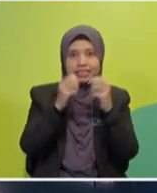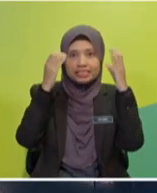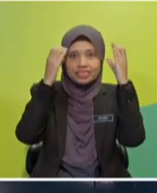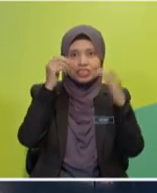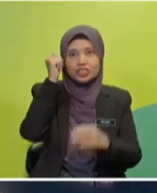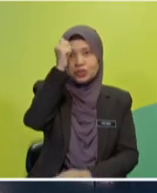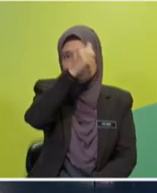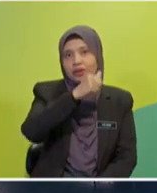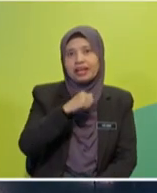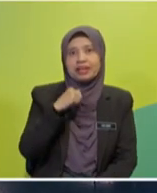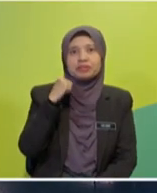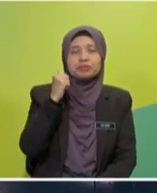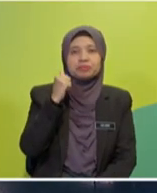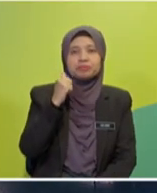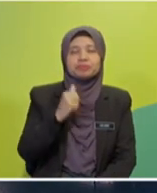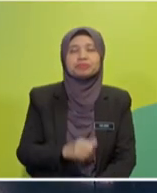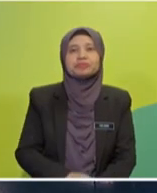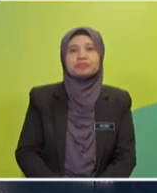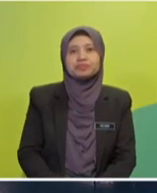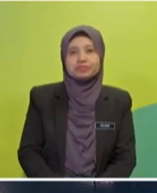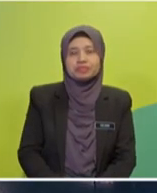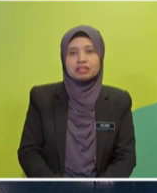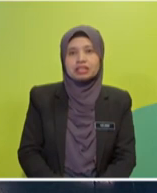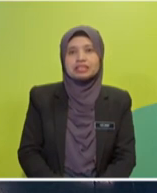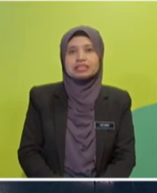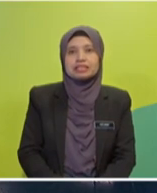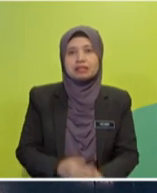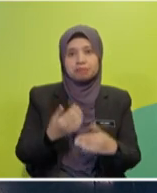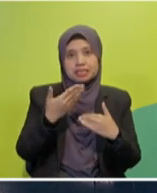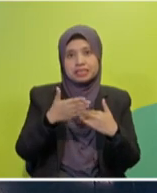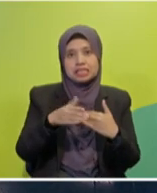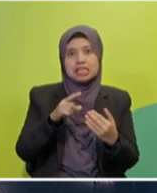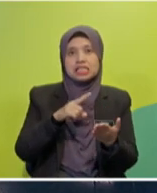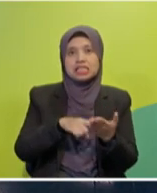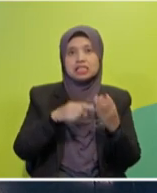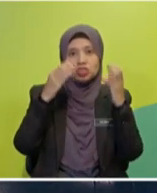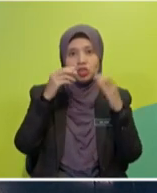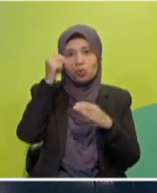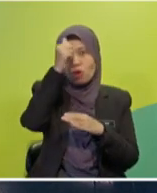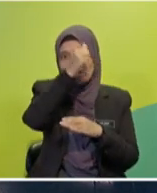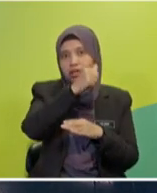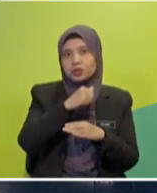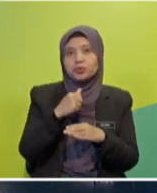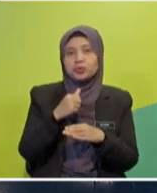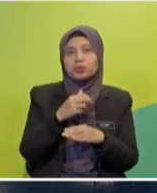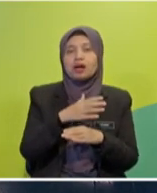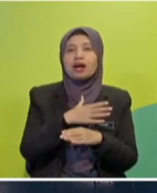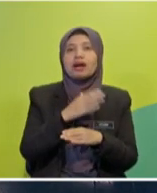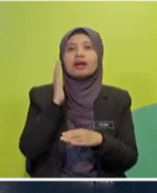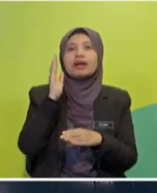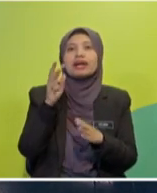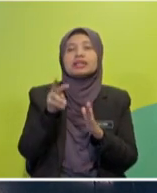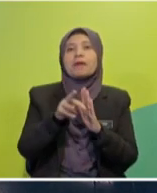Dah menyanyi Saya dah belajar menyanyi dari Cikgu sebab saya dengar khabar Cikgu Ayu akan menyanyi dengan kita. Jom kita